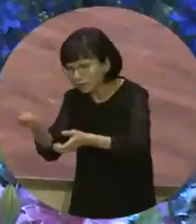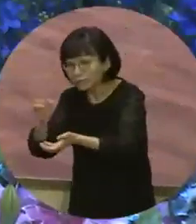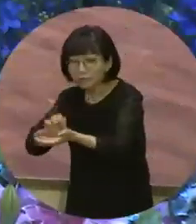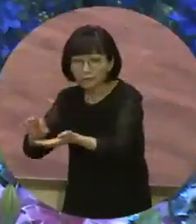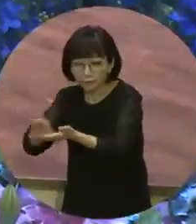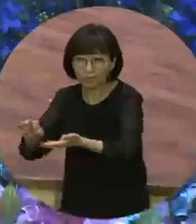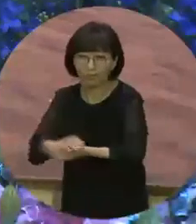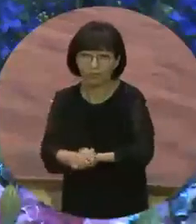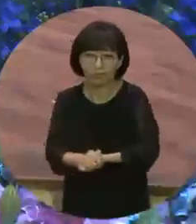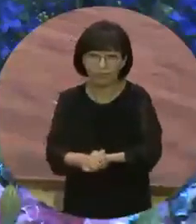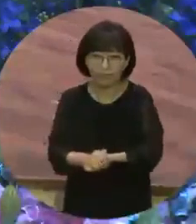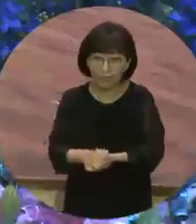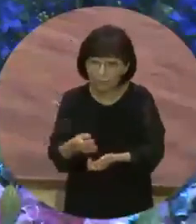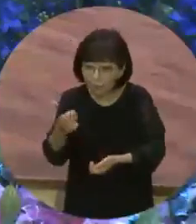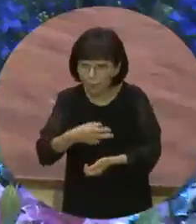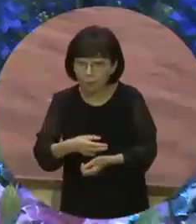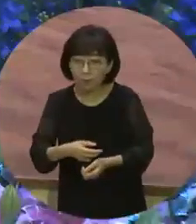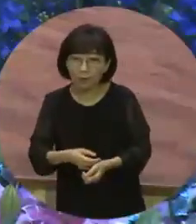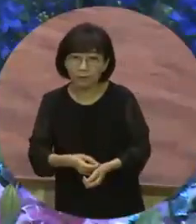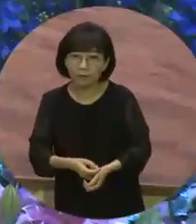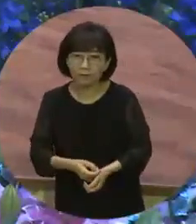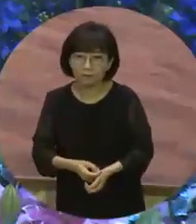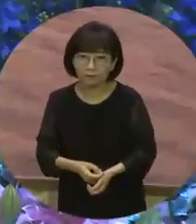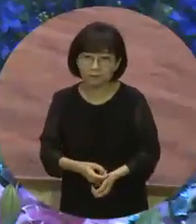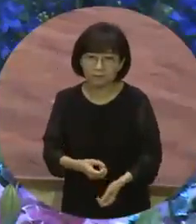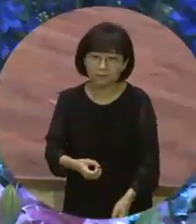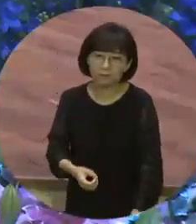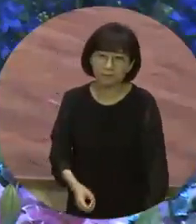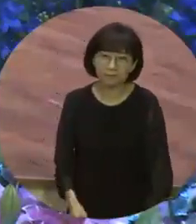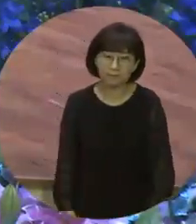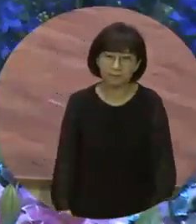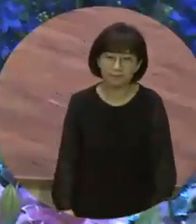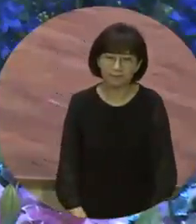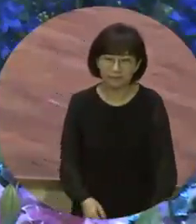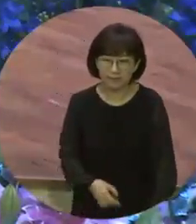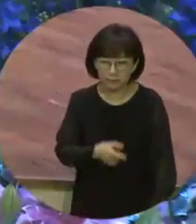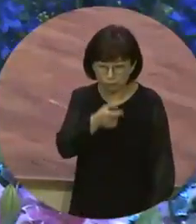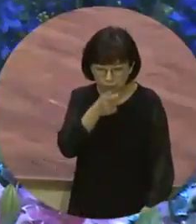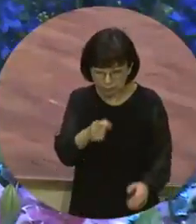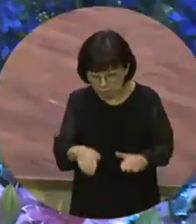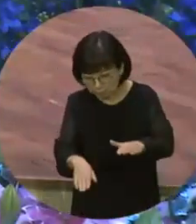물이 조금씩 물 뜰 때 조금 조심히 떠야 돼. 안 그러면 찌꺼기 올라와.